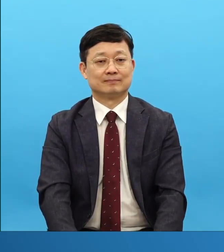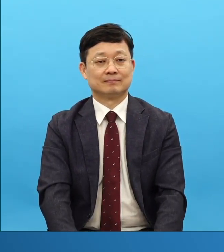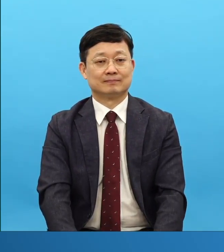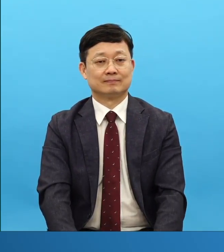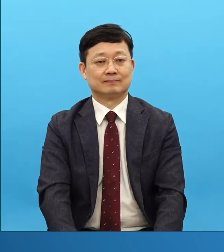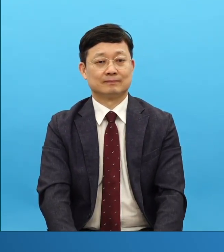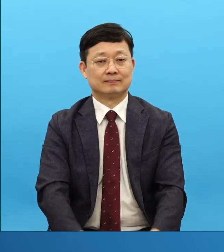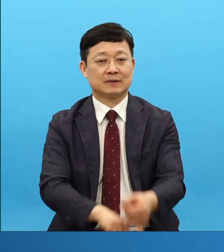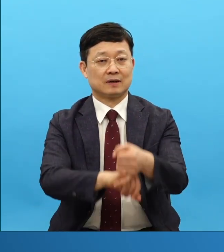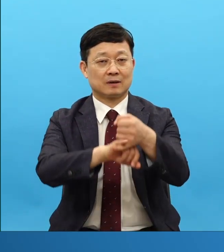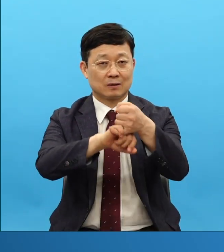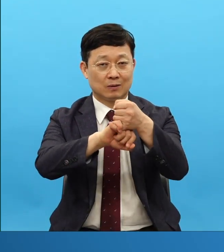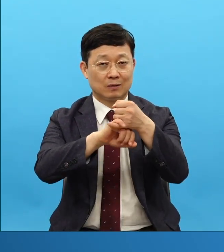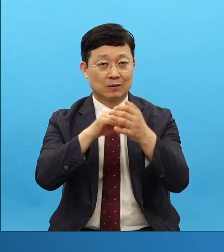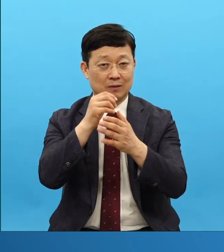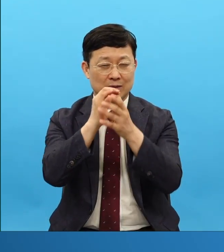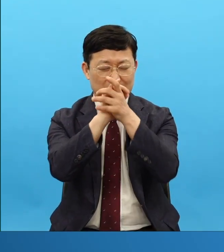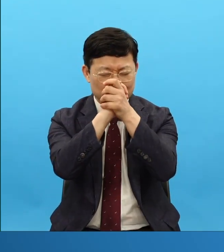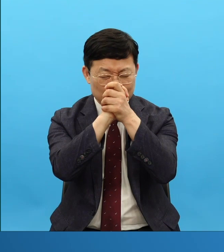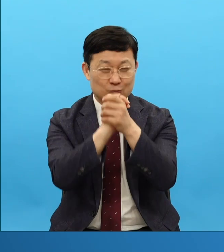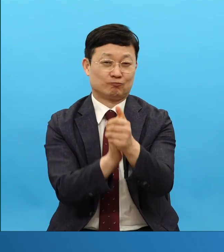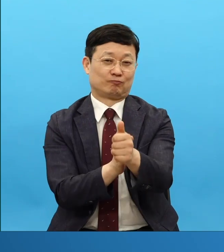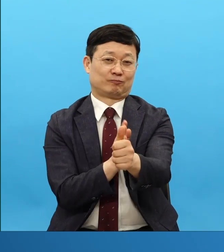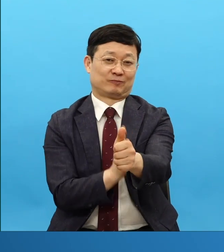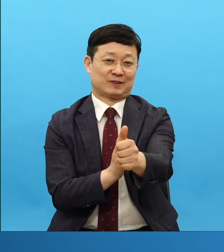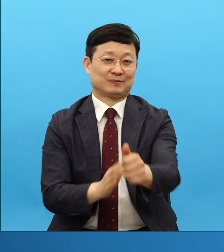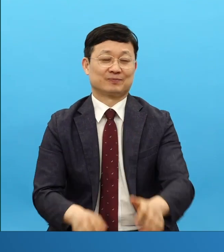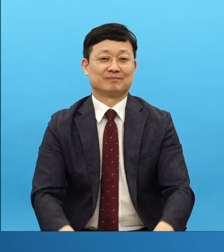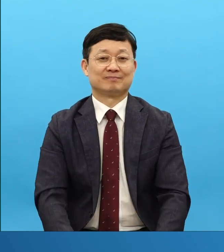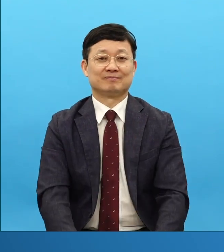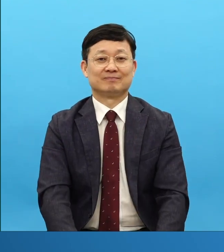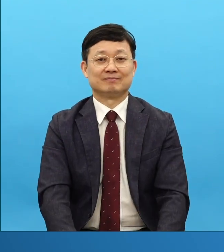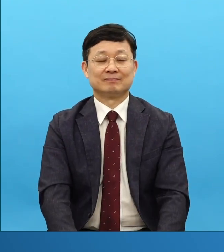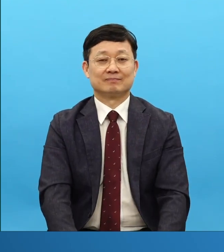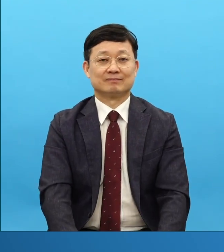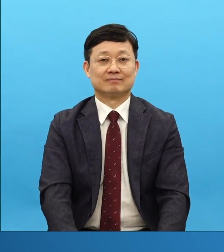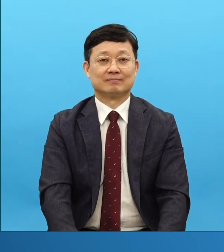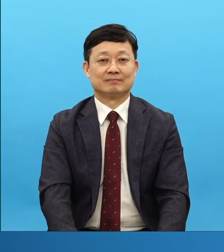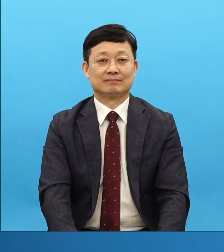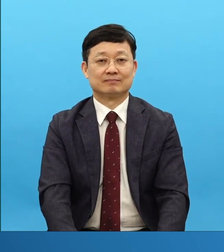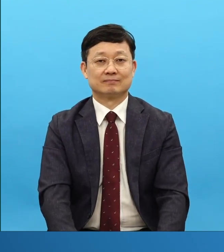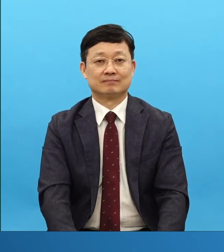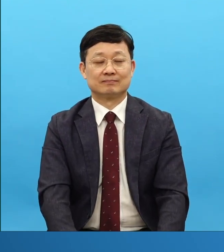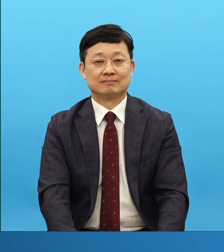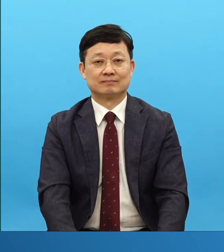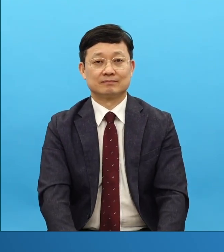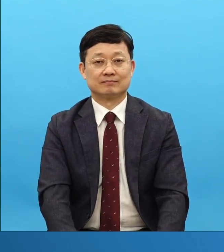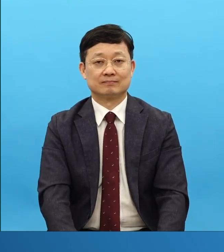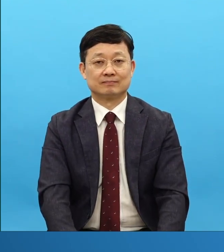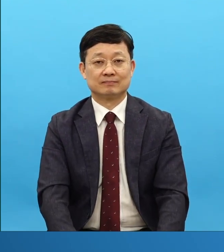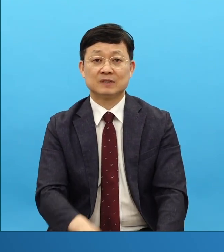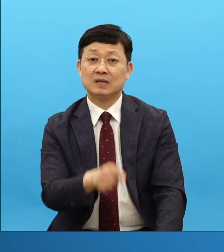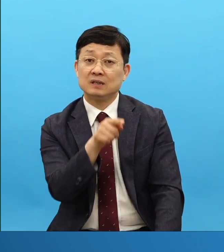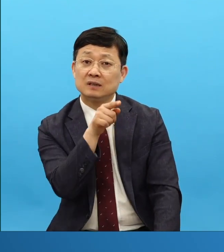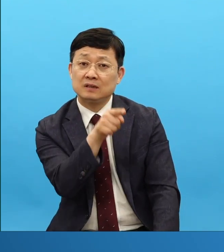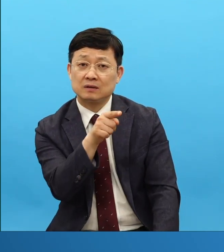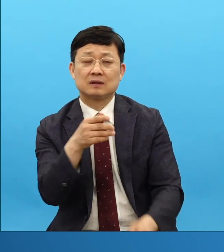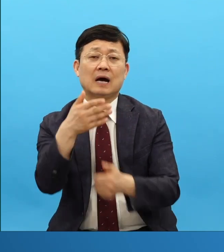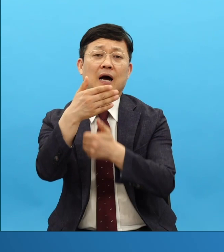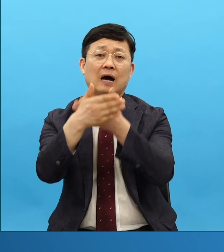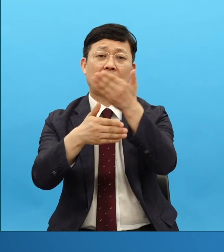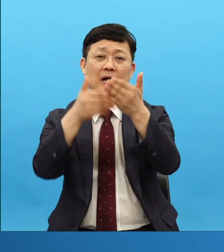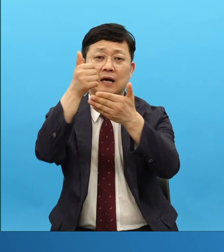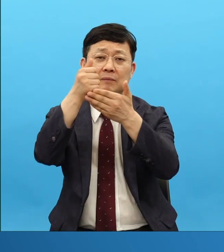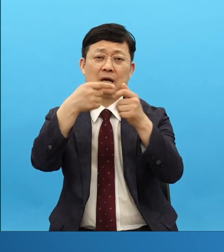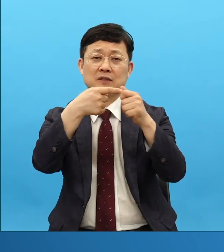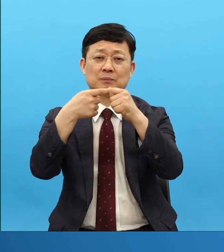꼭 기도하셔야 됩니다. You must pray for this. 이것은 하나님의 첫 번째 약속이었어요. This was God's first